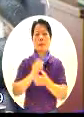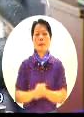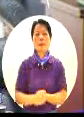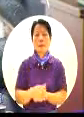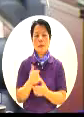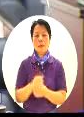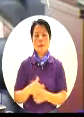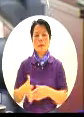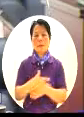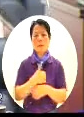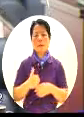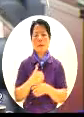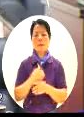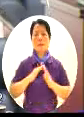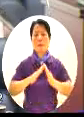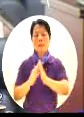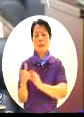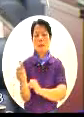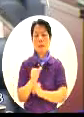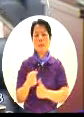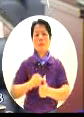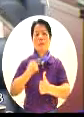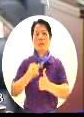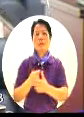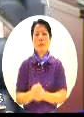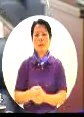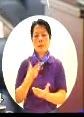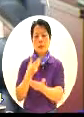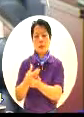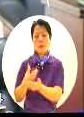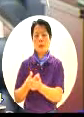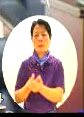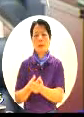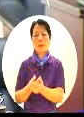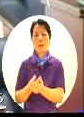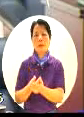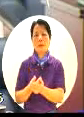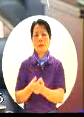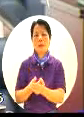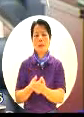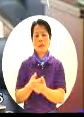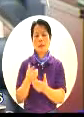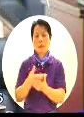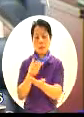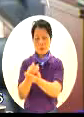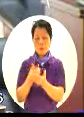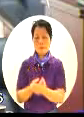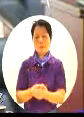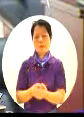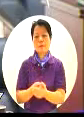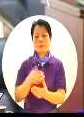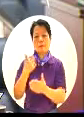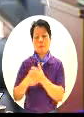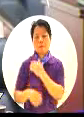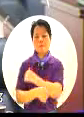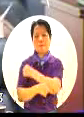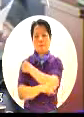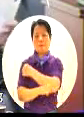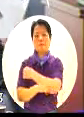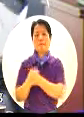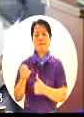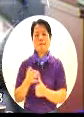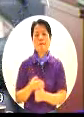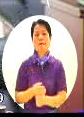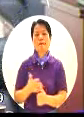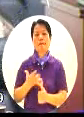喜五都的第一位哈。啊，举债的部分是五都最少的哈，但是我个人一直认为说，